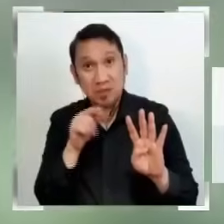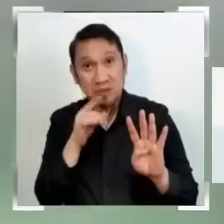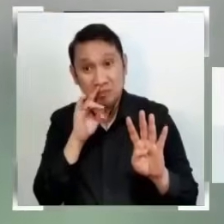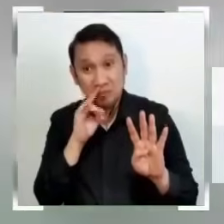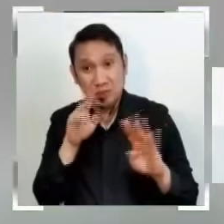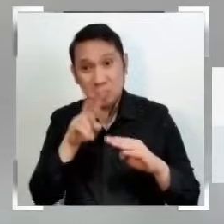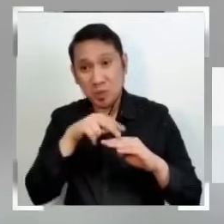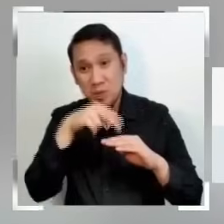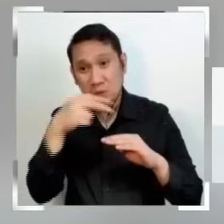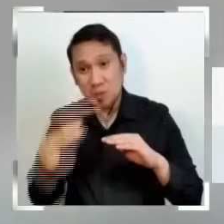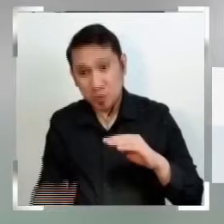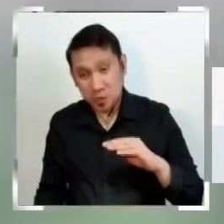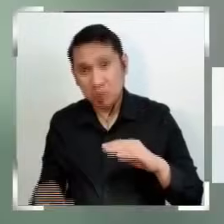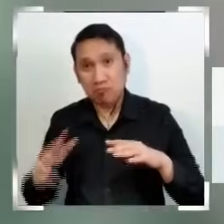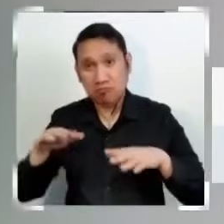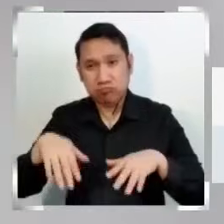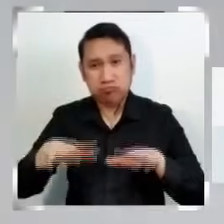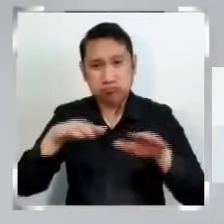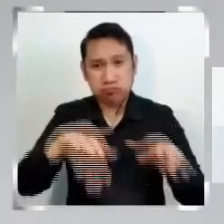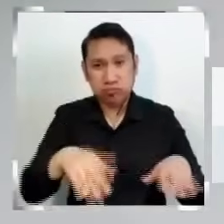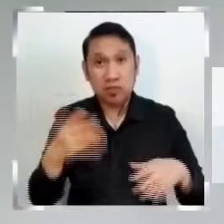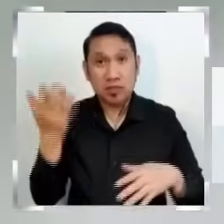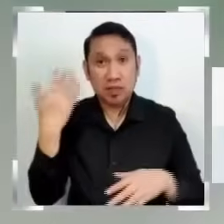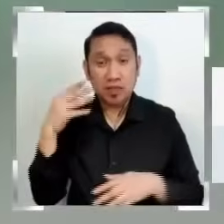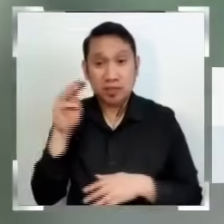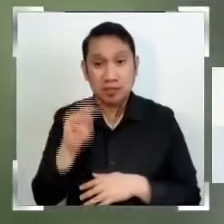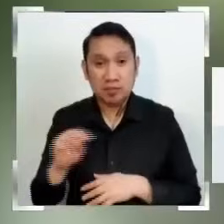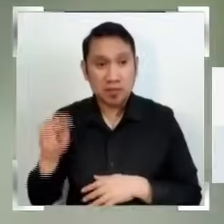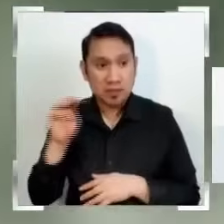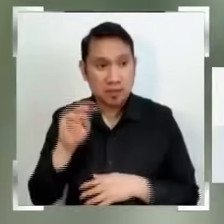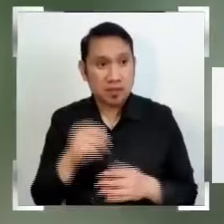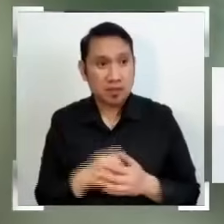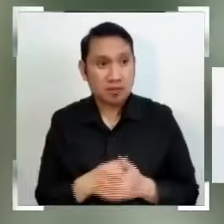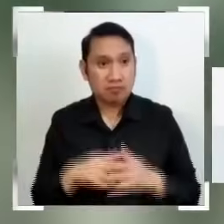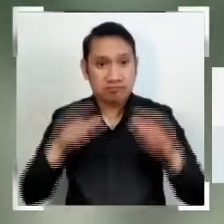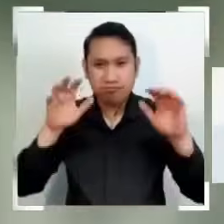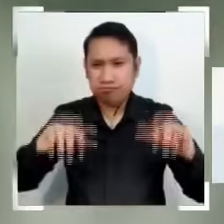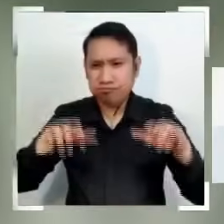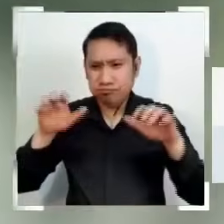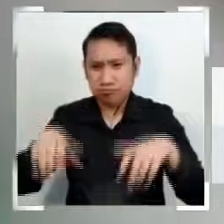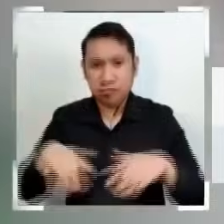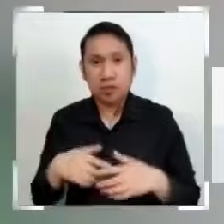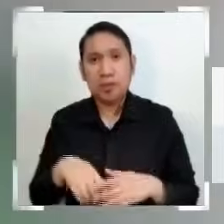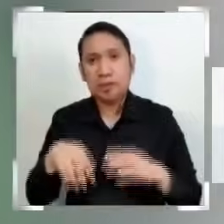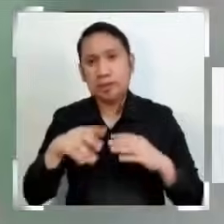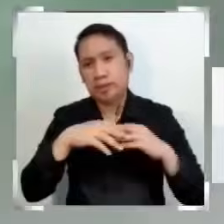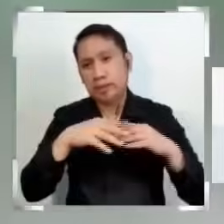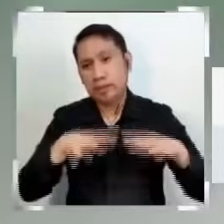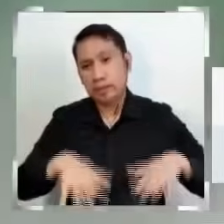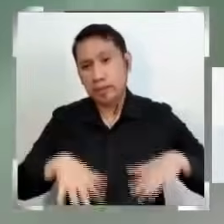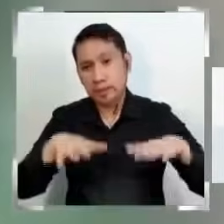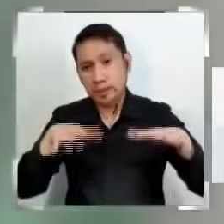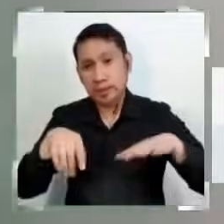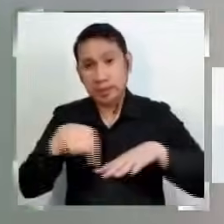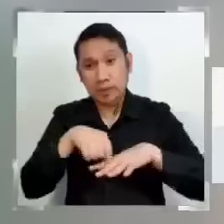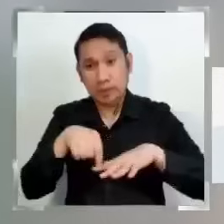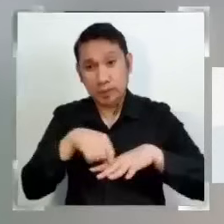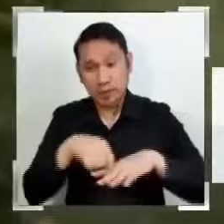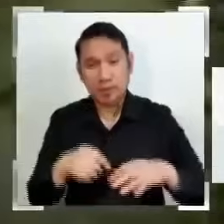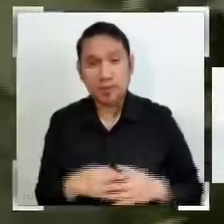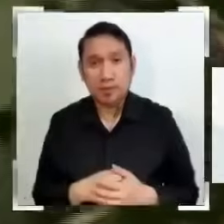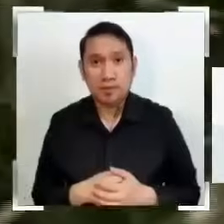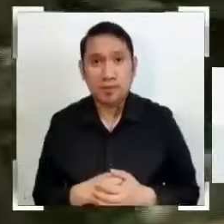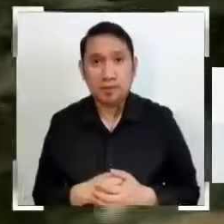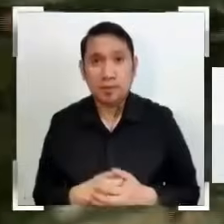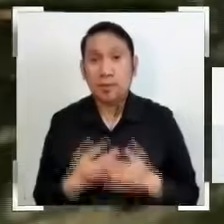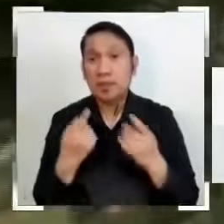anurin sa imbornal nitong Lunes. Kasagsagan daw ng ulan na mahulog sa baha ang tsinelas ng kapatid ni Dimple. Sinubukan